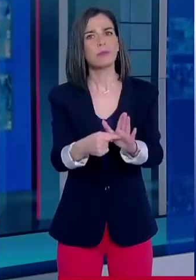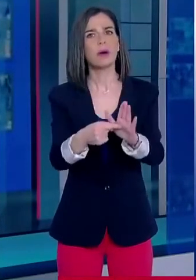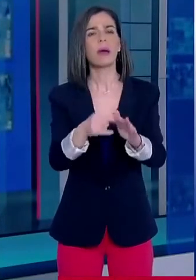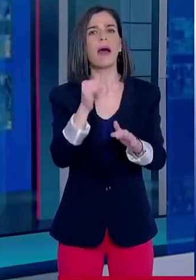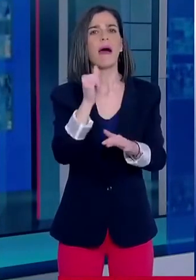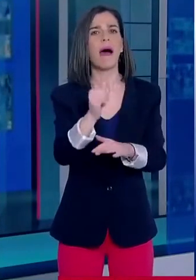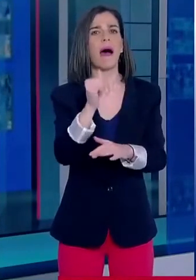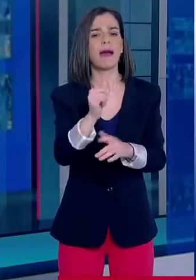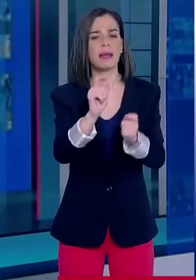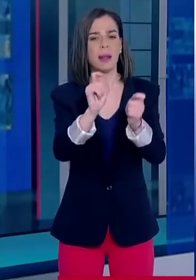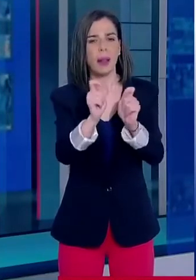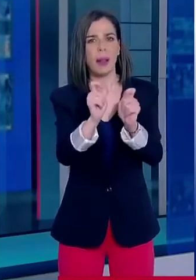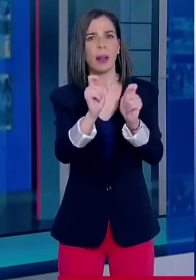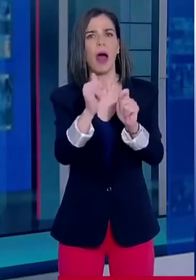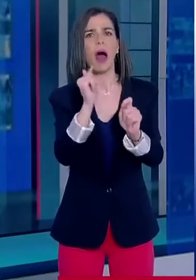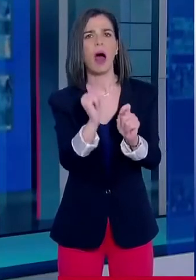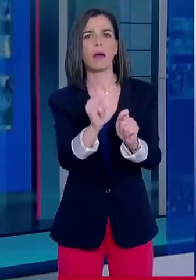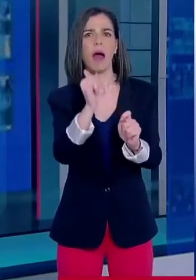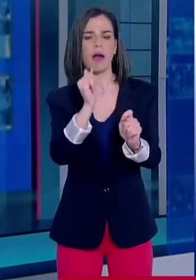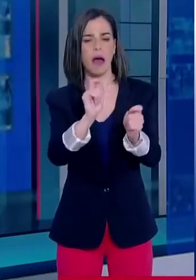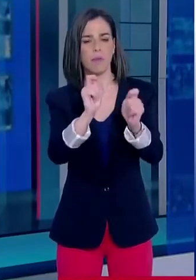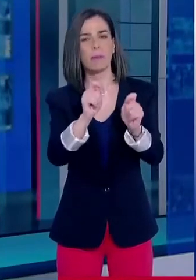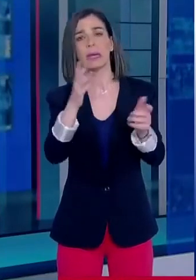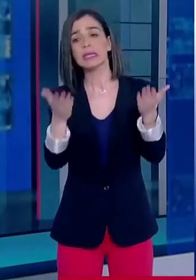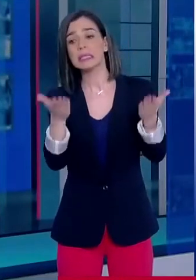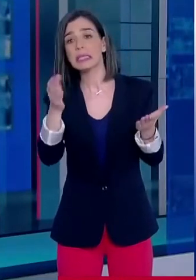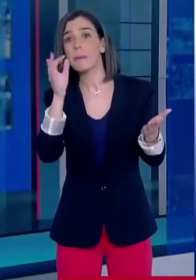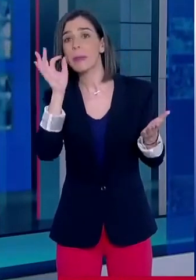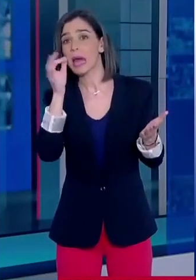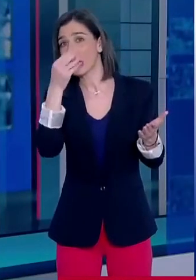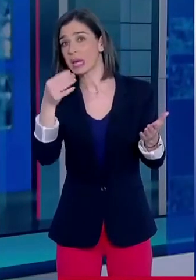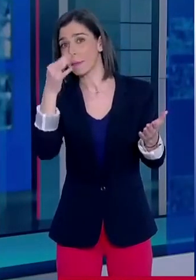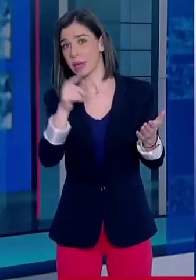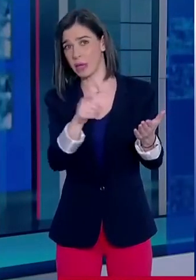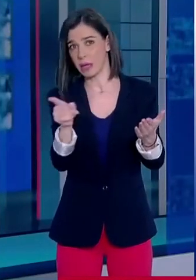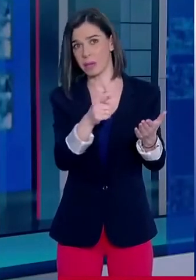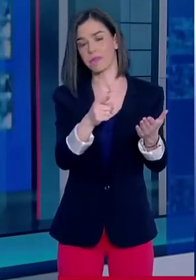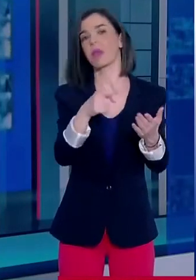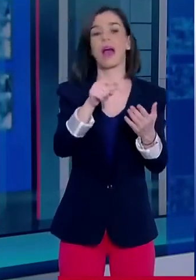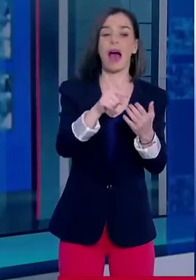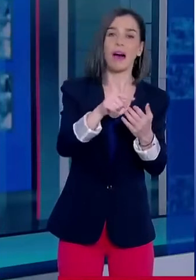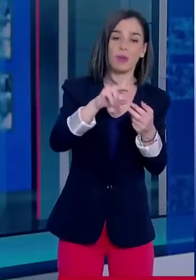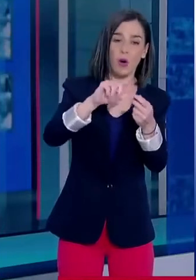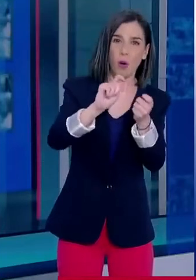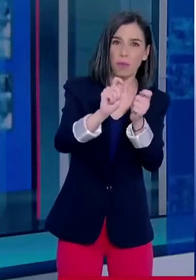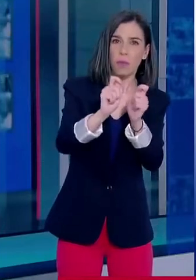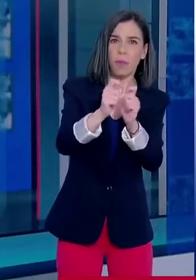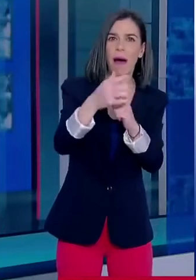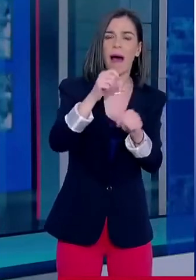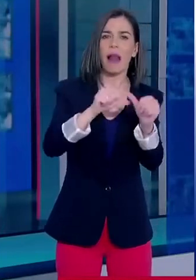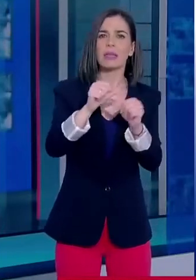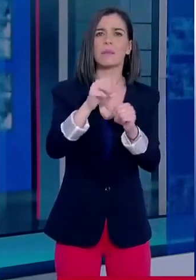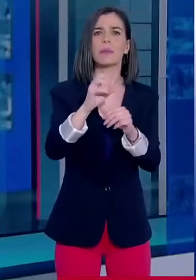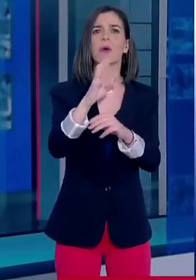ρυθμό δημιουργίας μεταλλάξεων, τουλάχιστον σε σχέση με τη γρήπη. Ακόμα και τα πιο διαφορετικά στελέχη μεταξύ τους έχουν περίπου